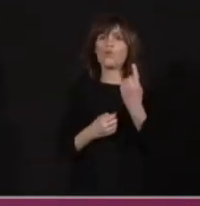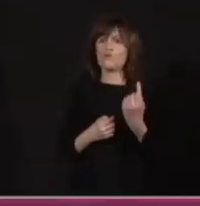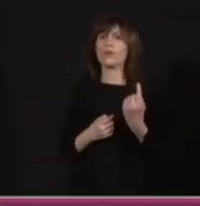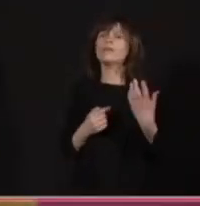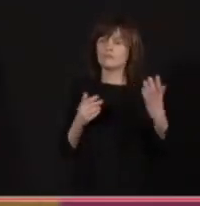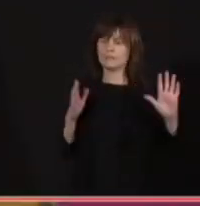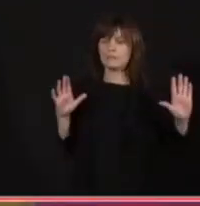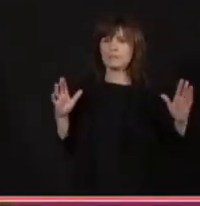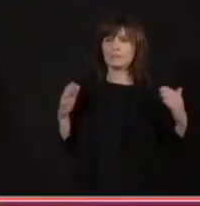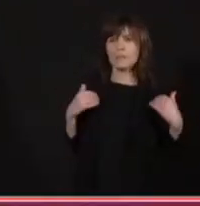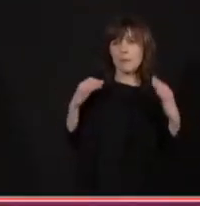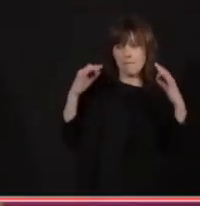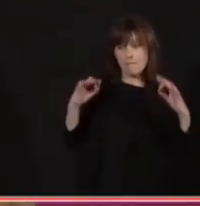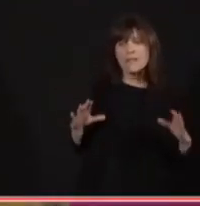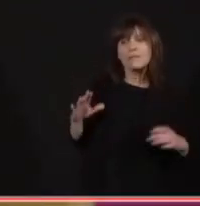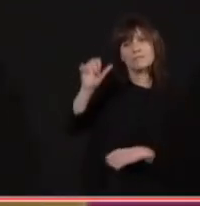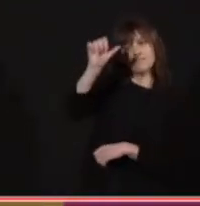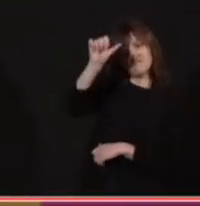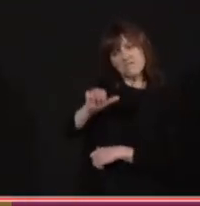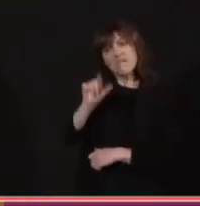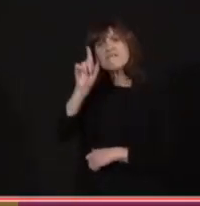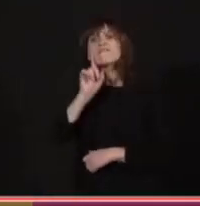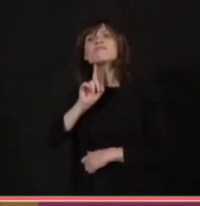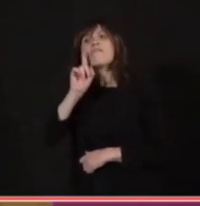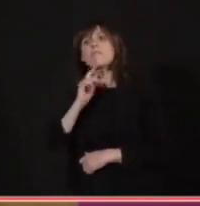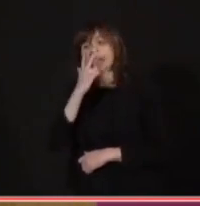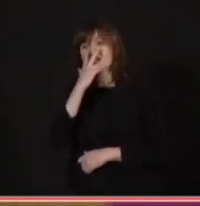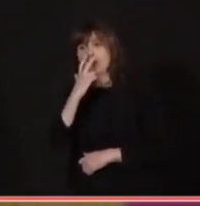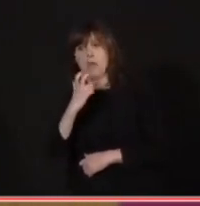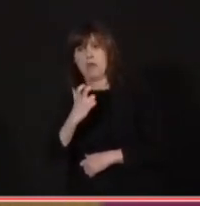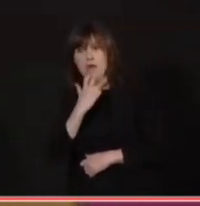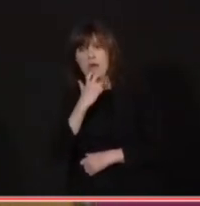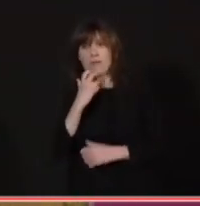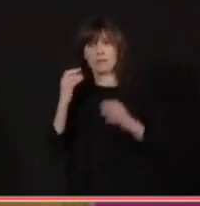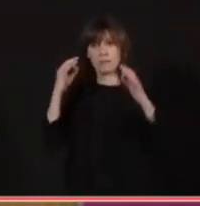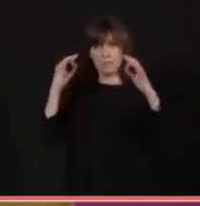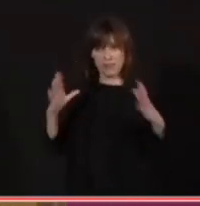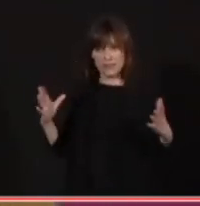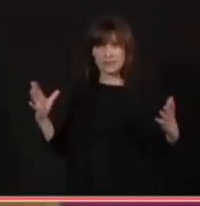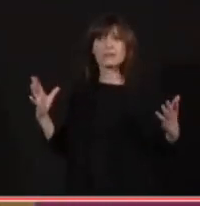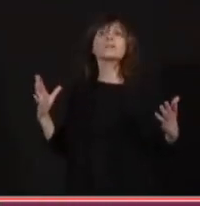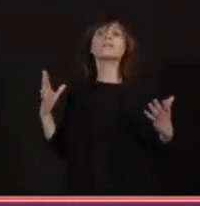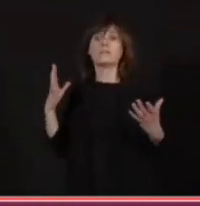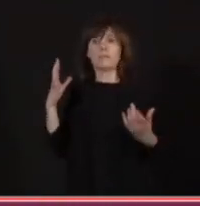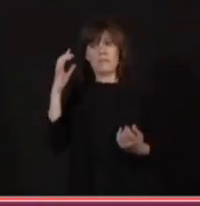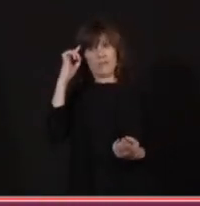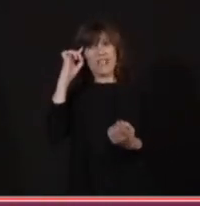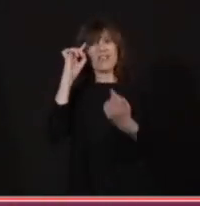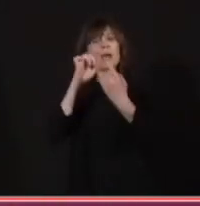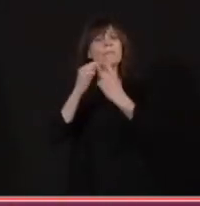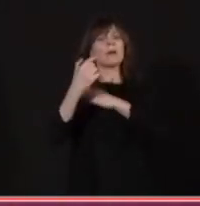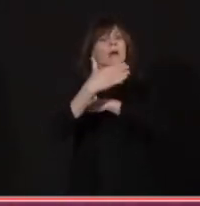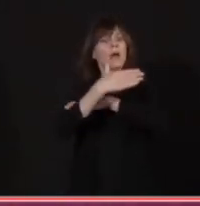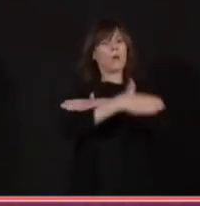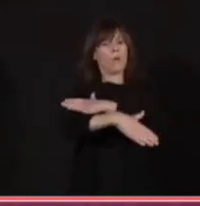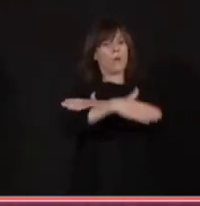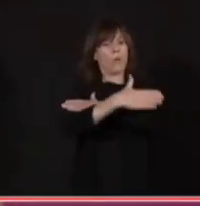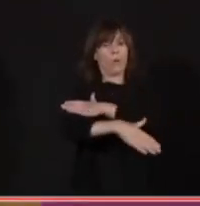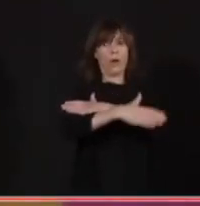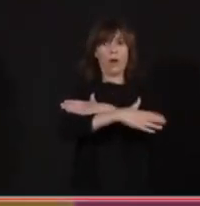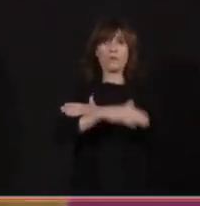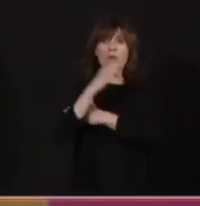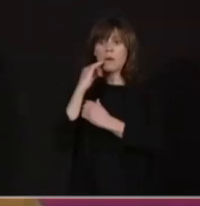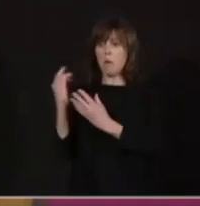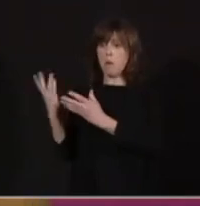citoyenne d'un département urbain pense. C'est la ruralité. C'est ces territoires, ces populations qui sont